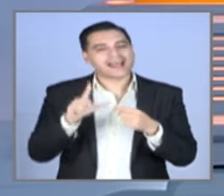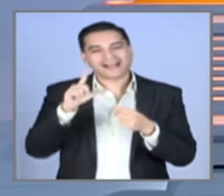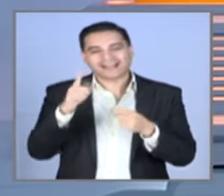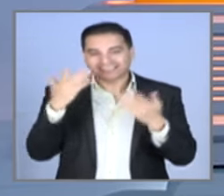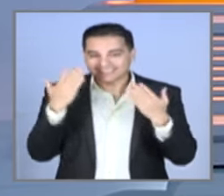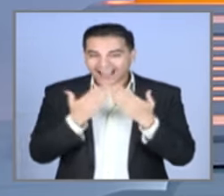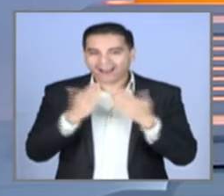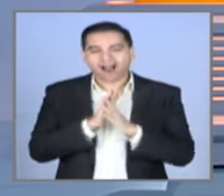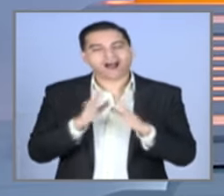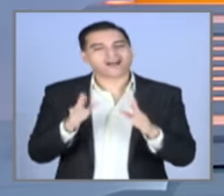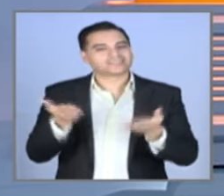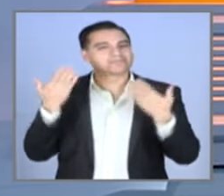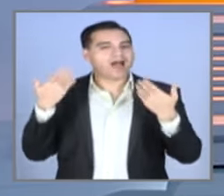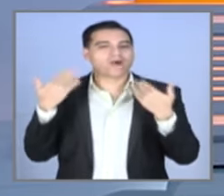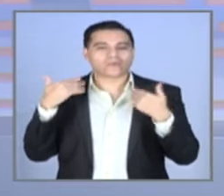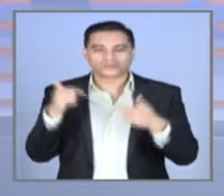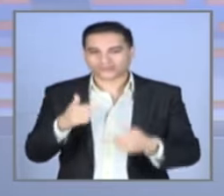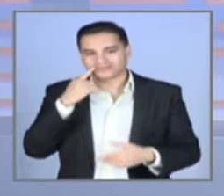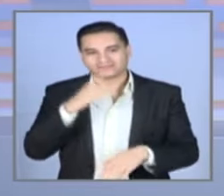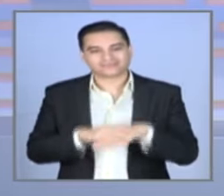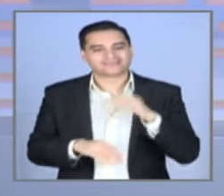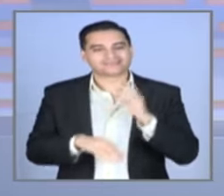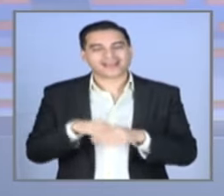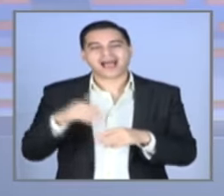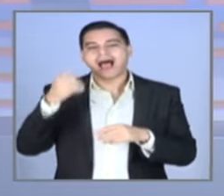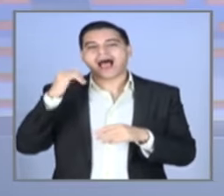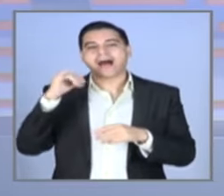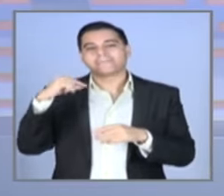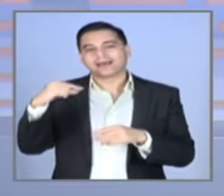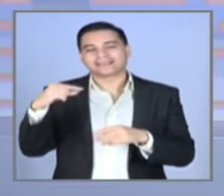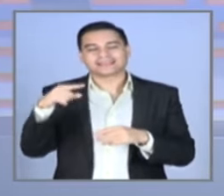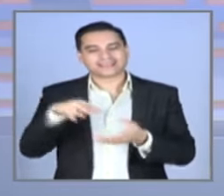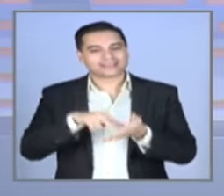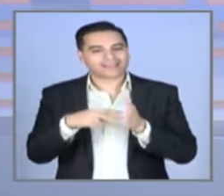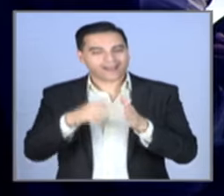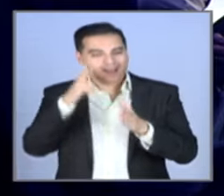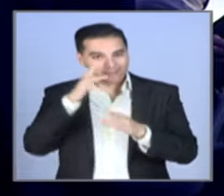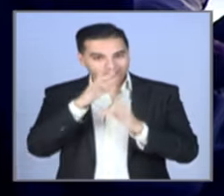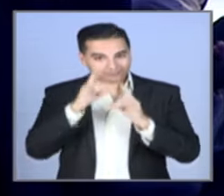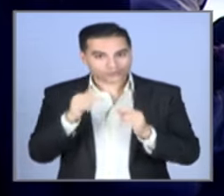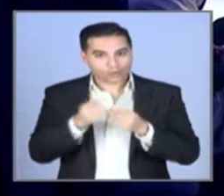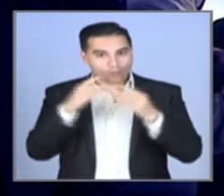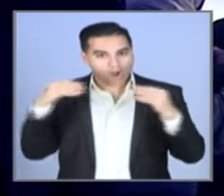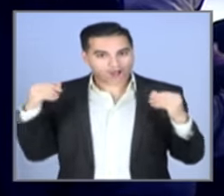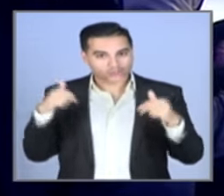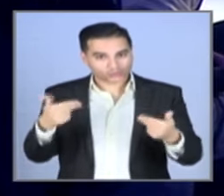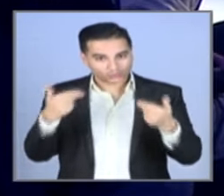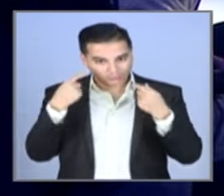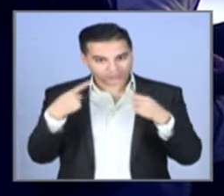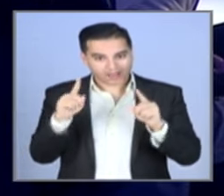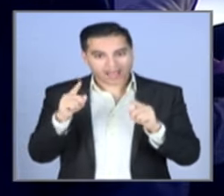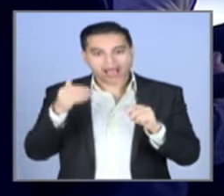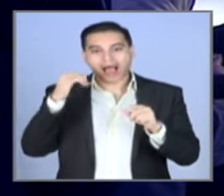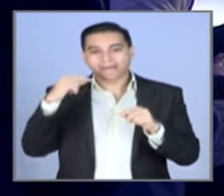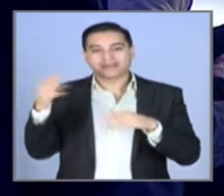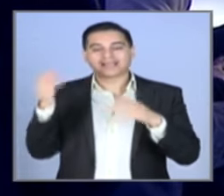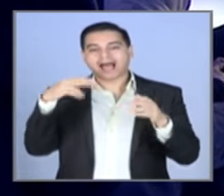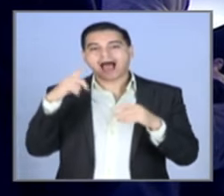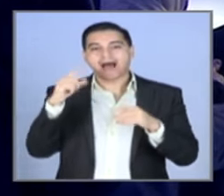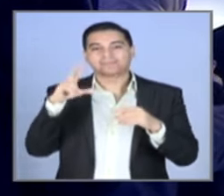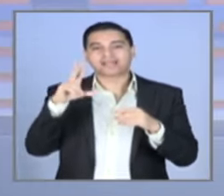خلاص. معروف. احمد اخبارك ايه؟ الحمد لله. وحشك الاستوديو. جدا طبعا. احمد عبد الباقي جاب